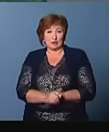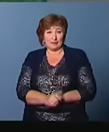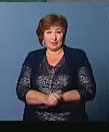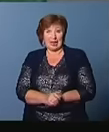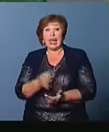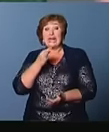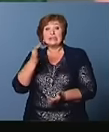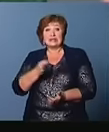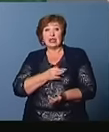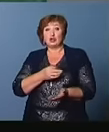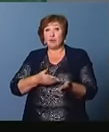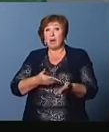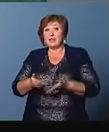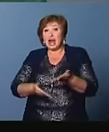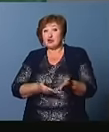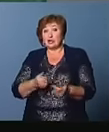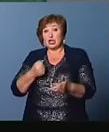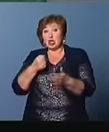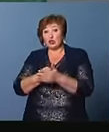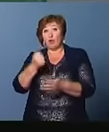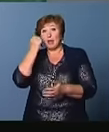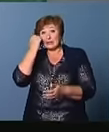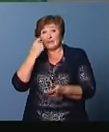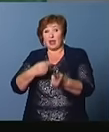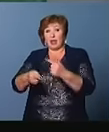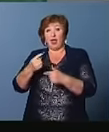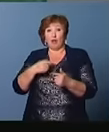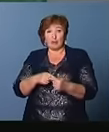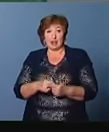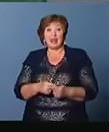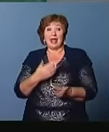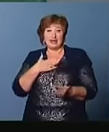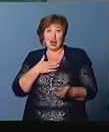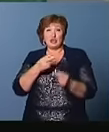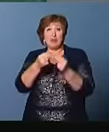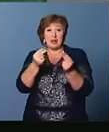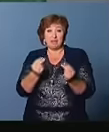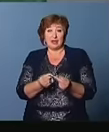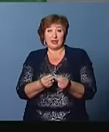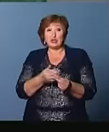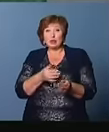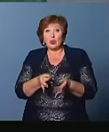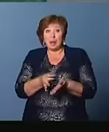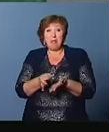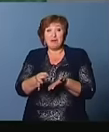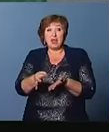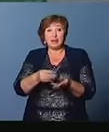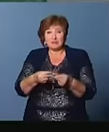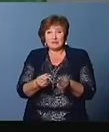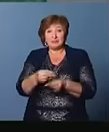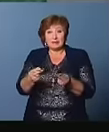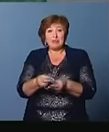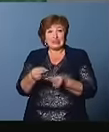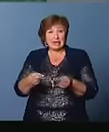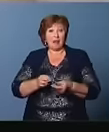Сказали же, мы прошли уже расстояние до Москвы и обратно этими нашими пельменями. Расстояние выложили, в смысле, со